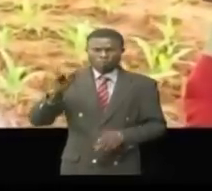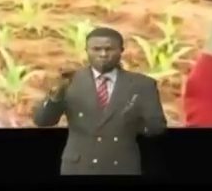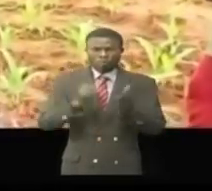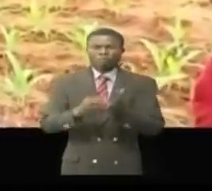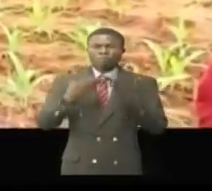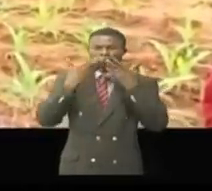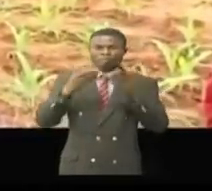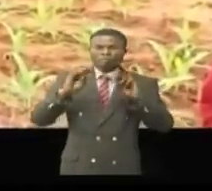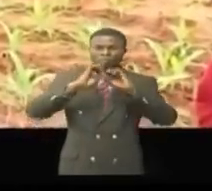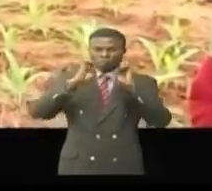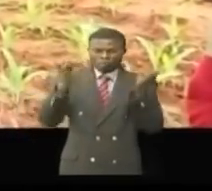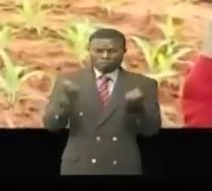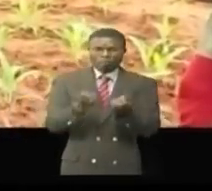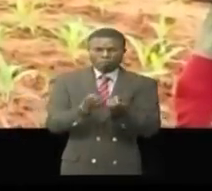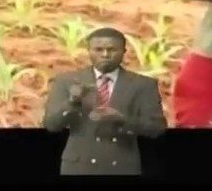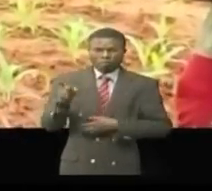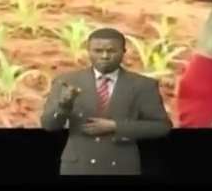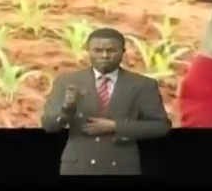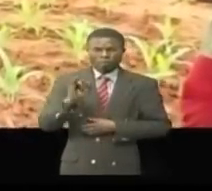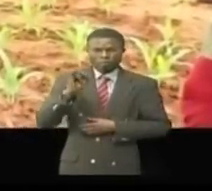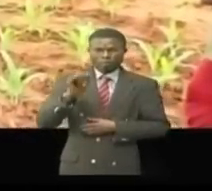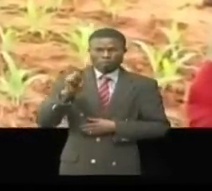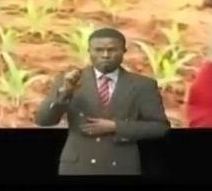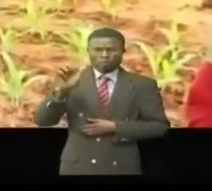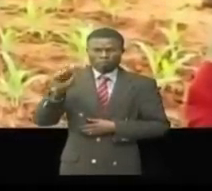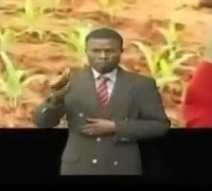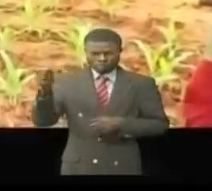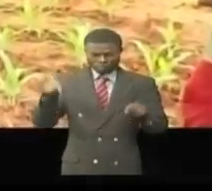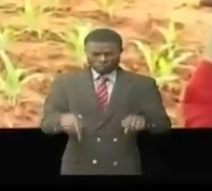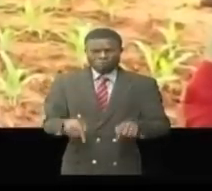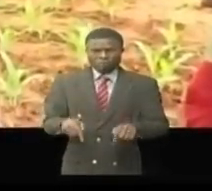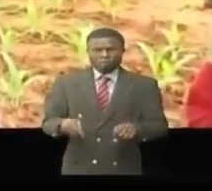encore l'équipe de l'ITEA sur place pour